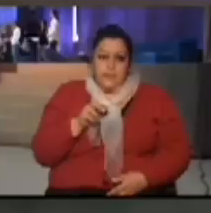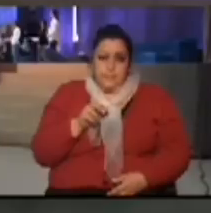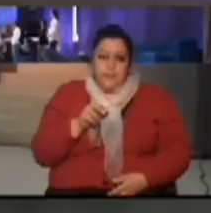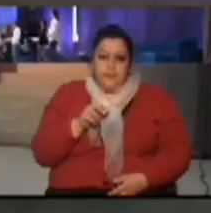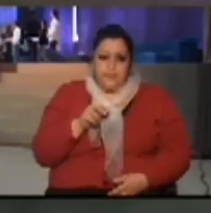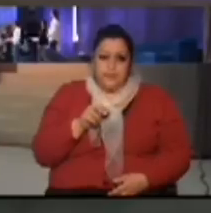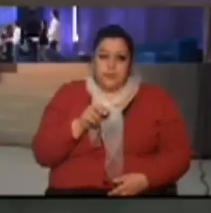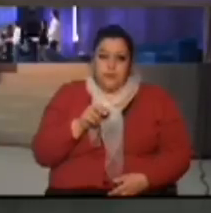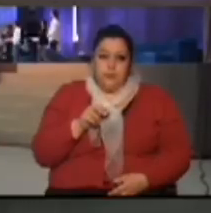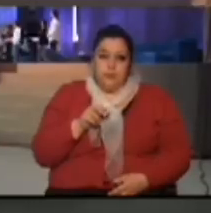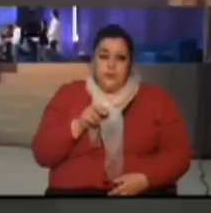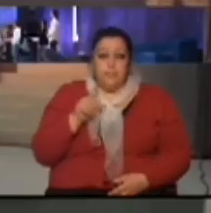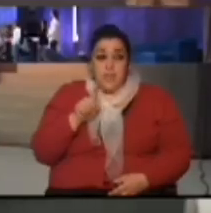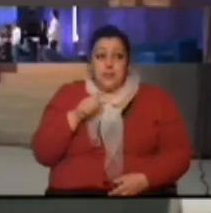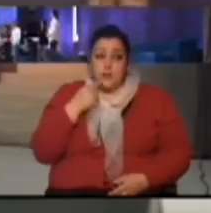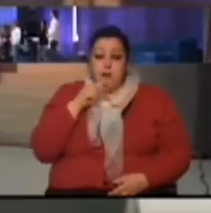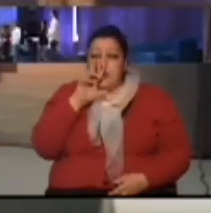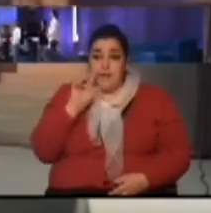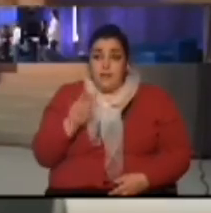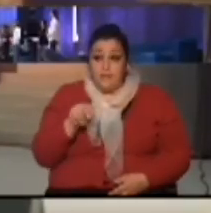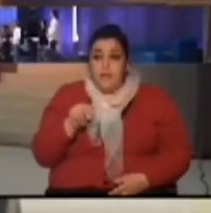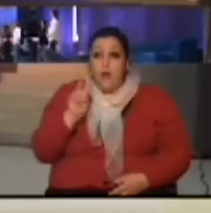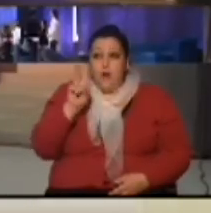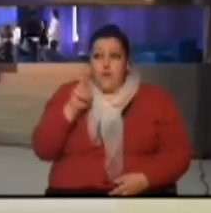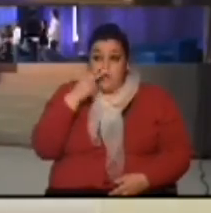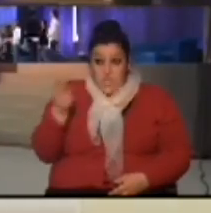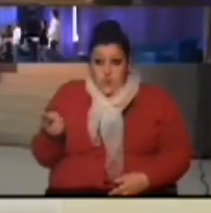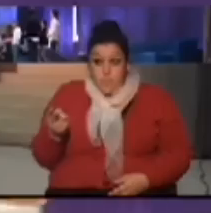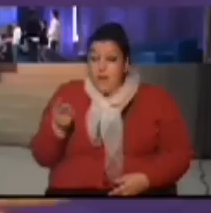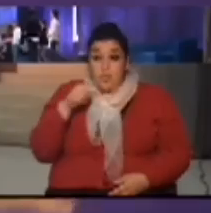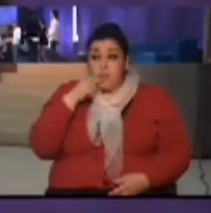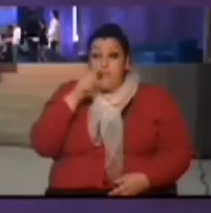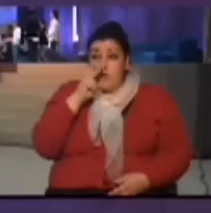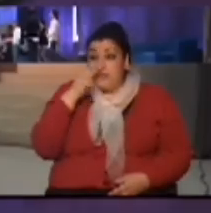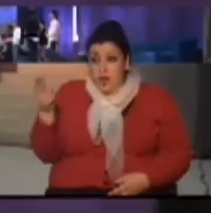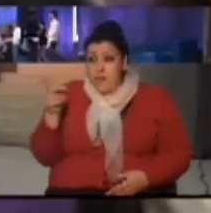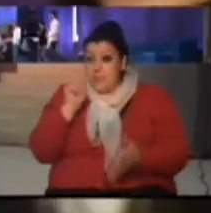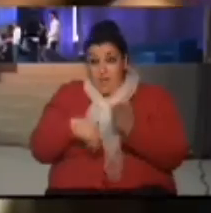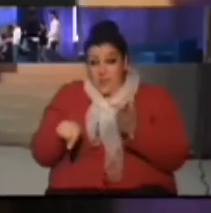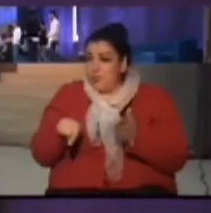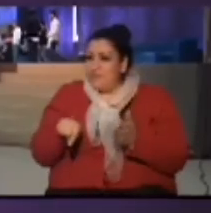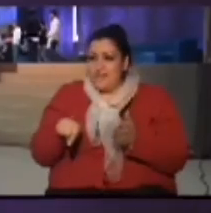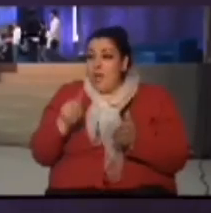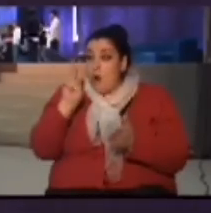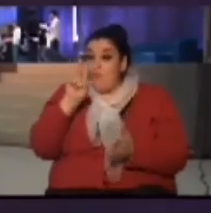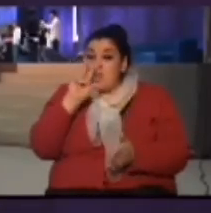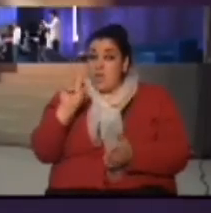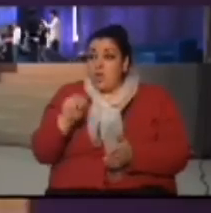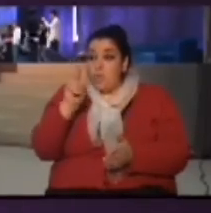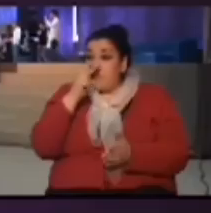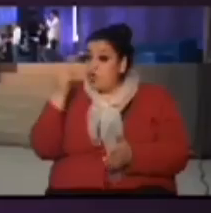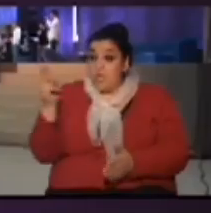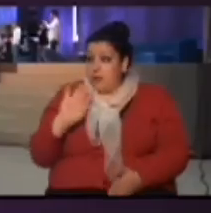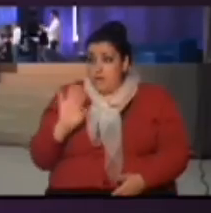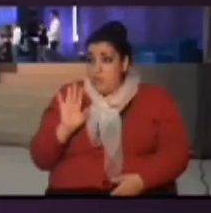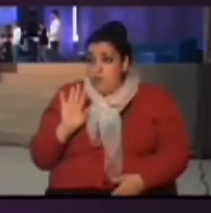հավատում ինձ, Երանի քեզ, որ դեռ չես տեսել, բայց հավատում ես, Երանի քեզ, որ դու սպասում